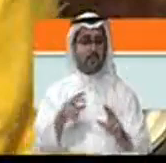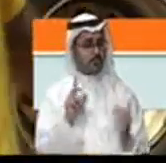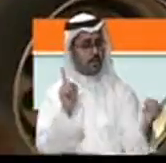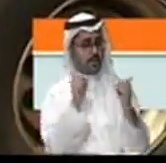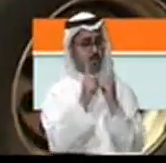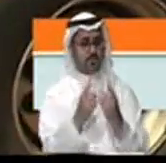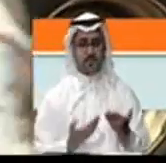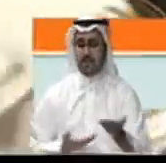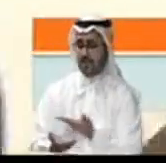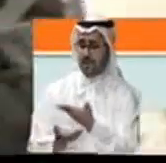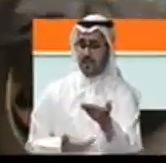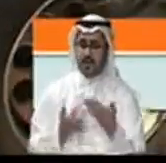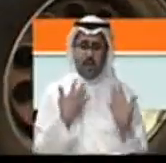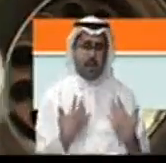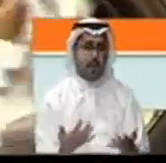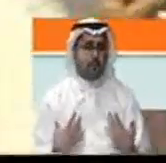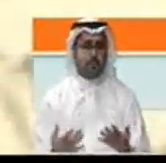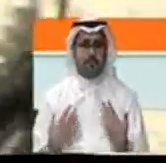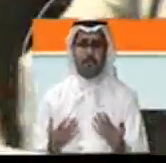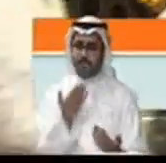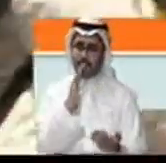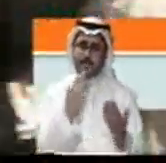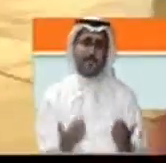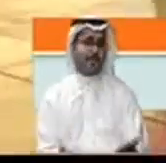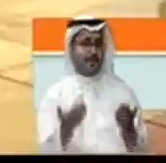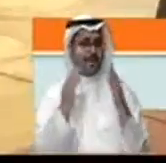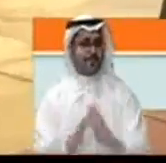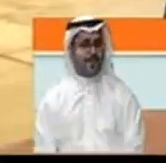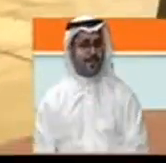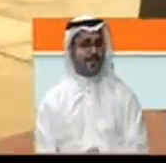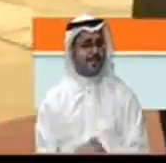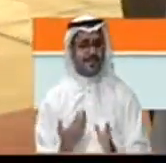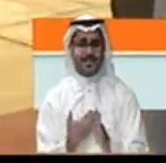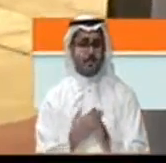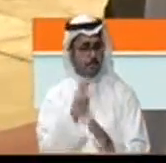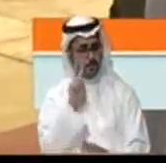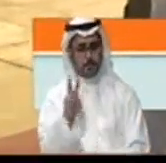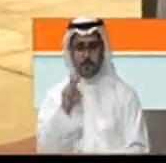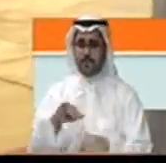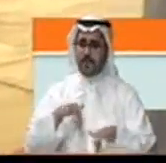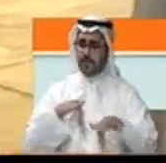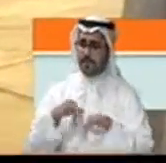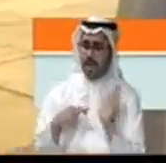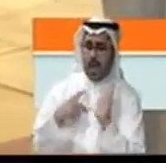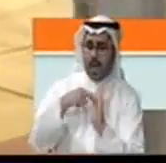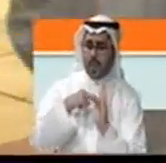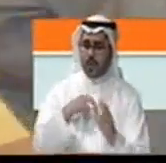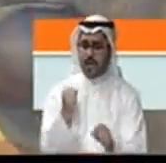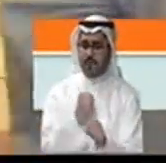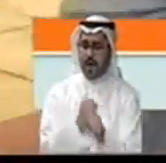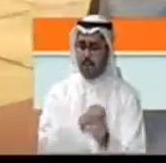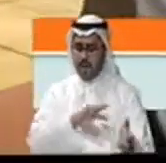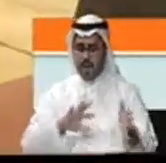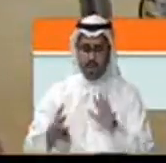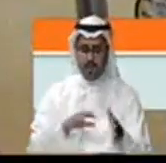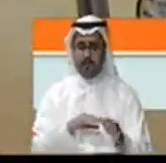والجهات لتسهيل رحلة العمر لضيوف الرحمن، من خلال الاطلاع على خطوات اجراءات مبادرة